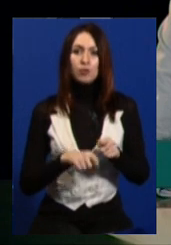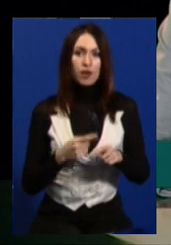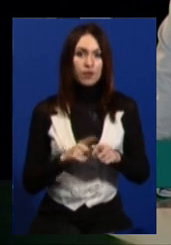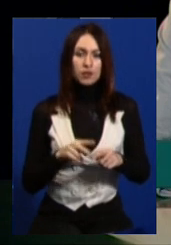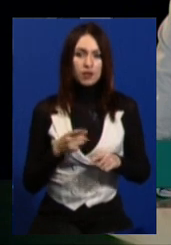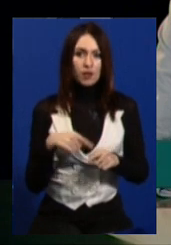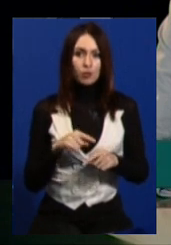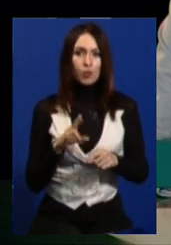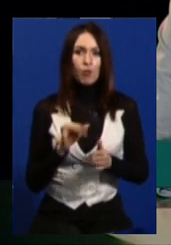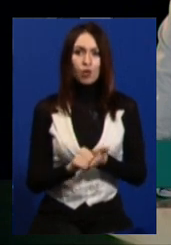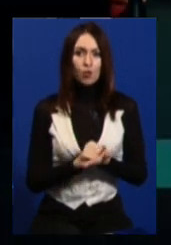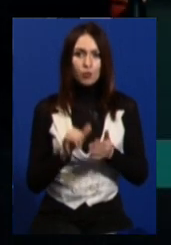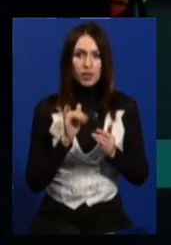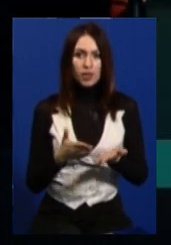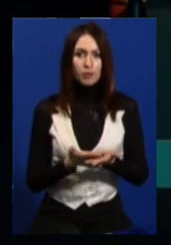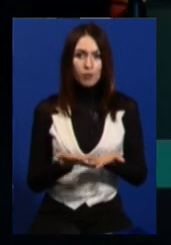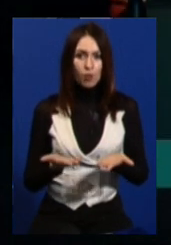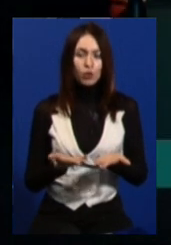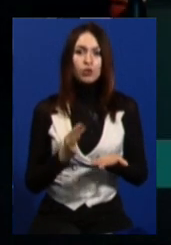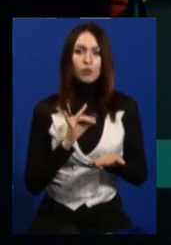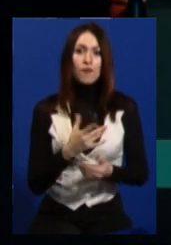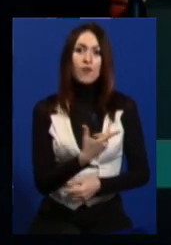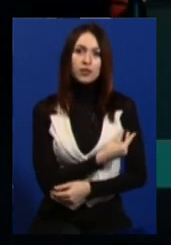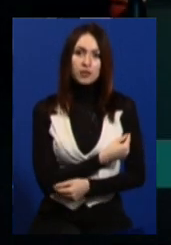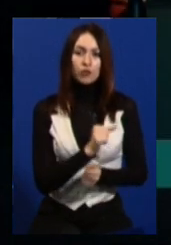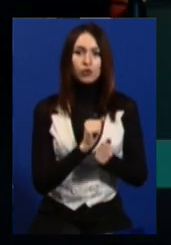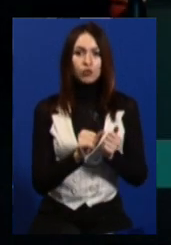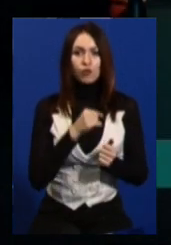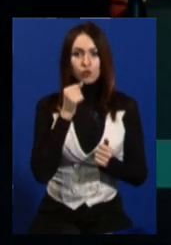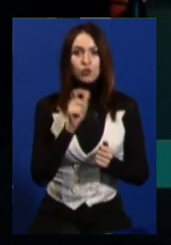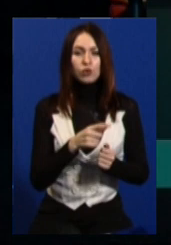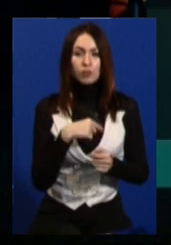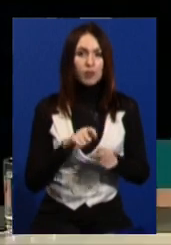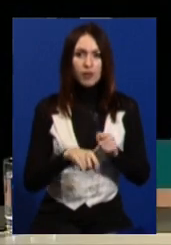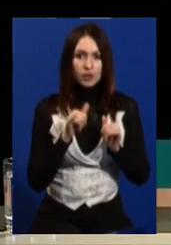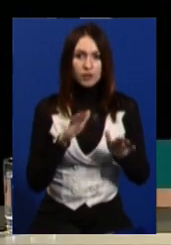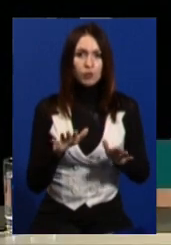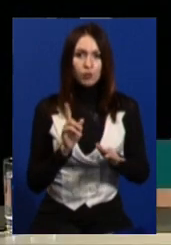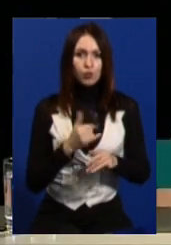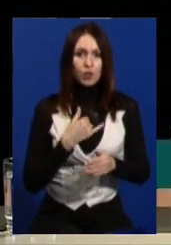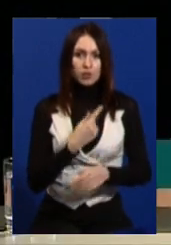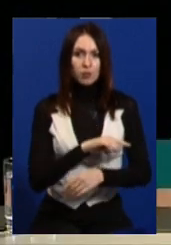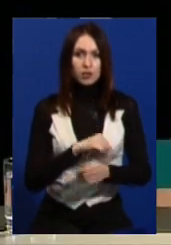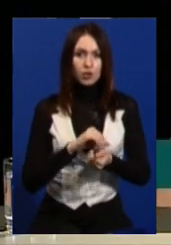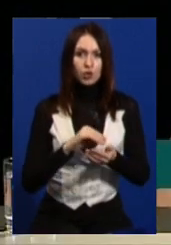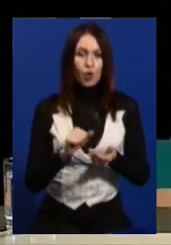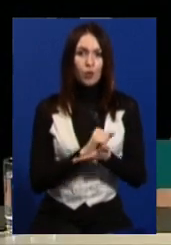в общем-то, по документам не можем. И вакцинацию зачастую взрослых людей мы проверить не можем, потому что у нас медицинские документы